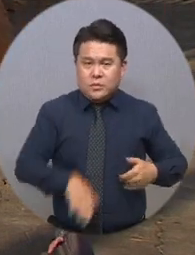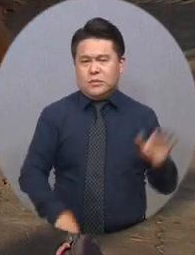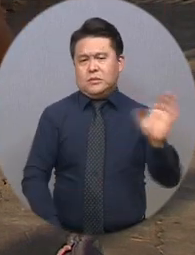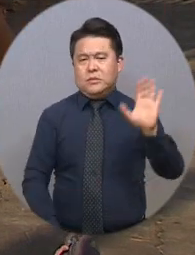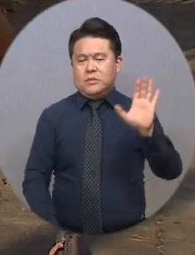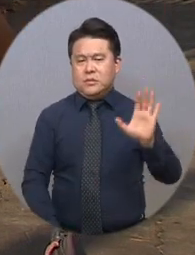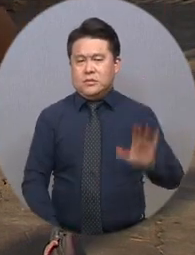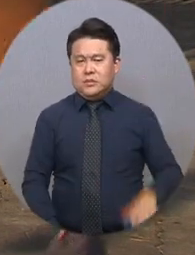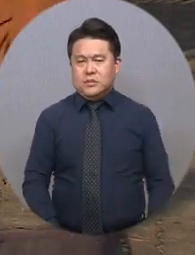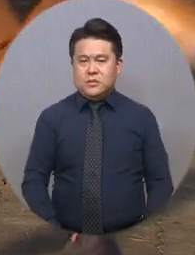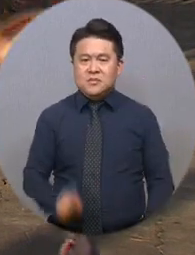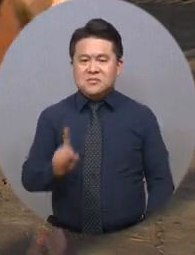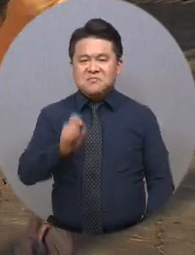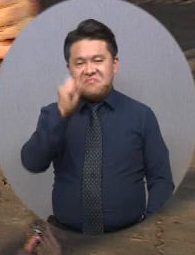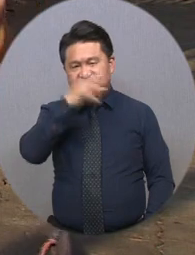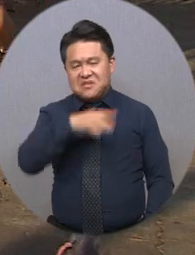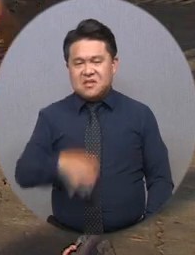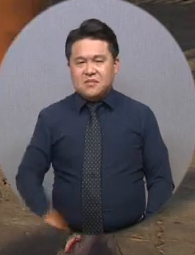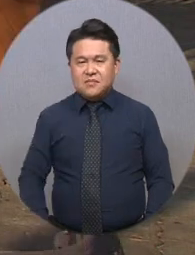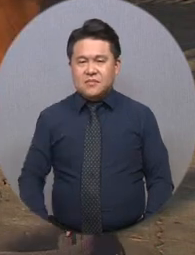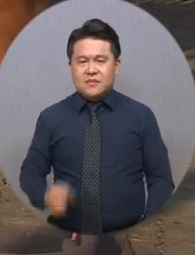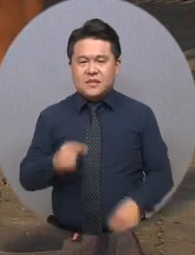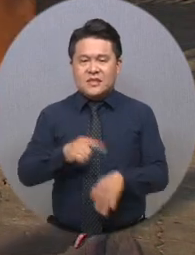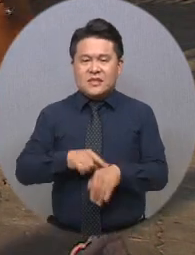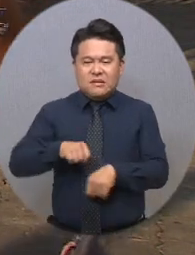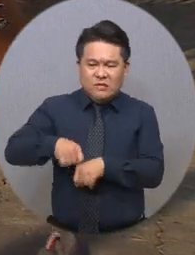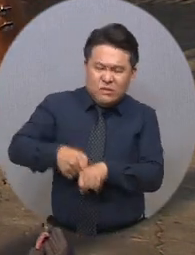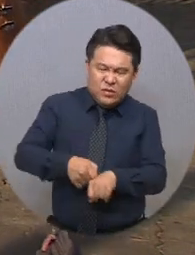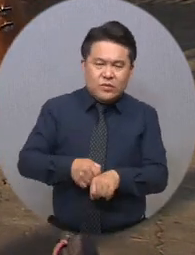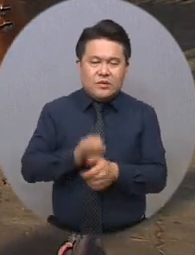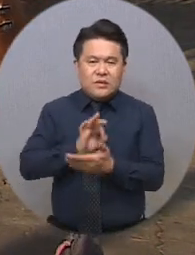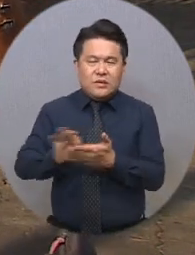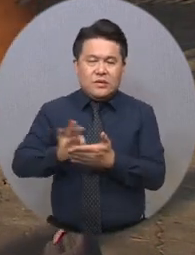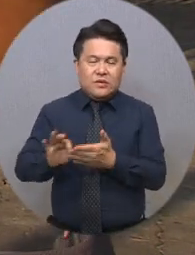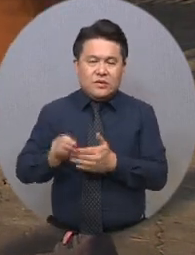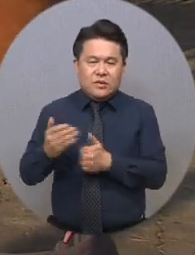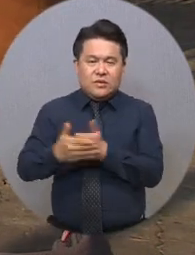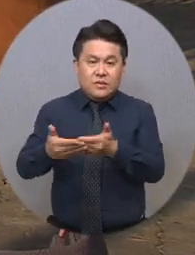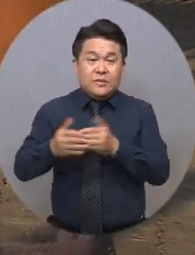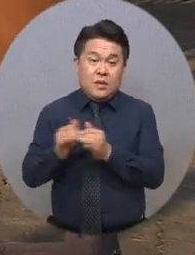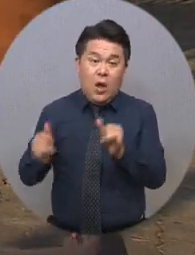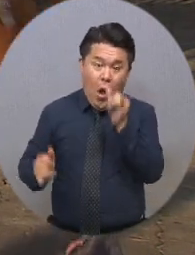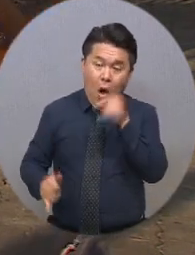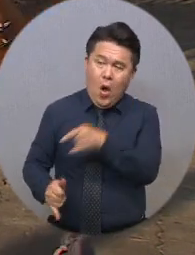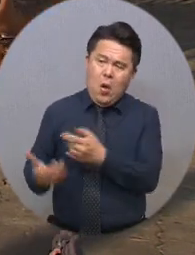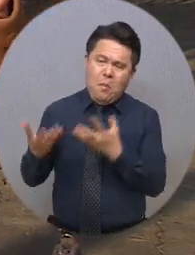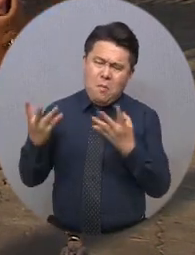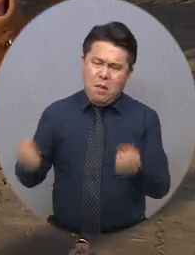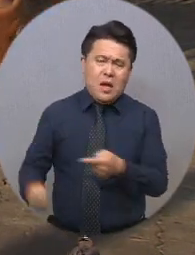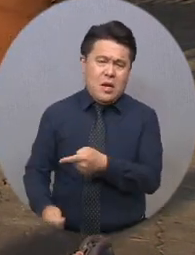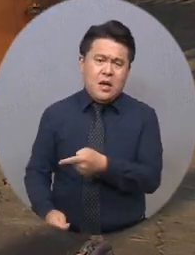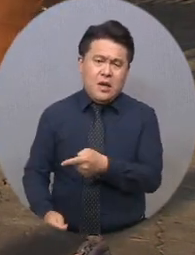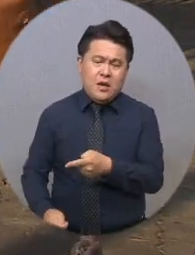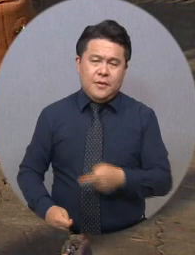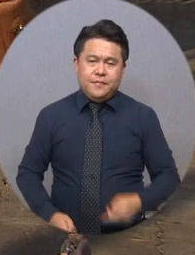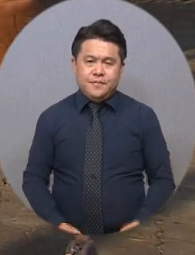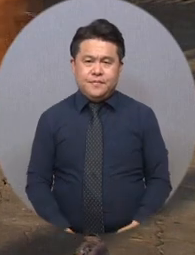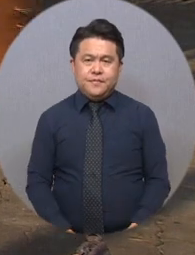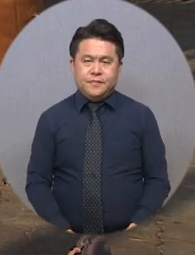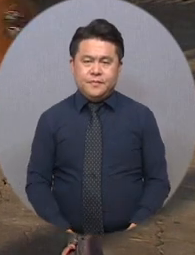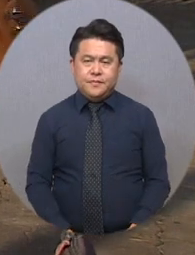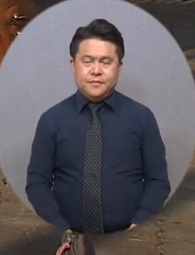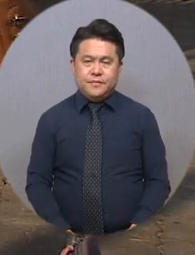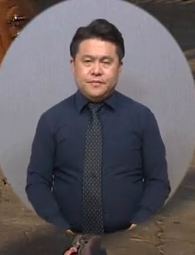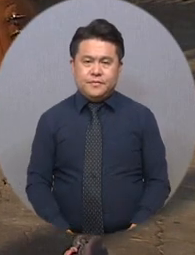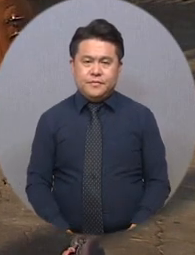그렇지 않고 일부러 막 이렇게 시간을 억지로 이렇게 해서 받는 그런 사람들도 많이 있는